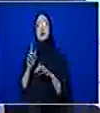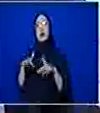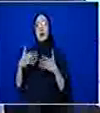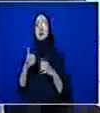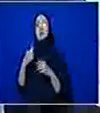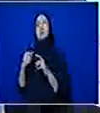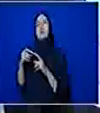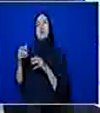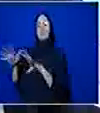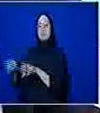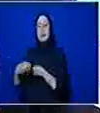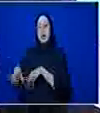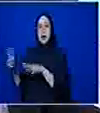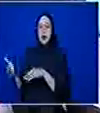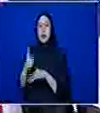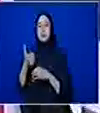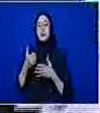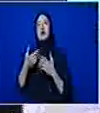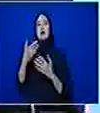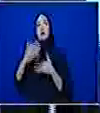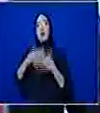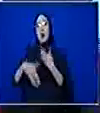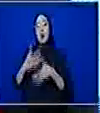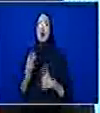keuangan. Baik, silakan bergantian Pak Prabowo, silakan.